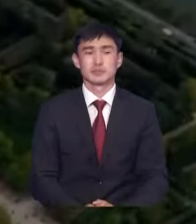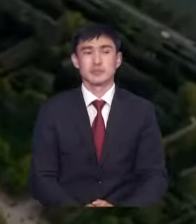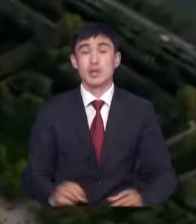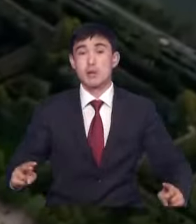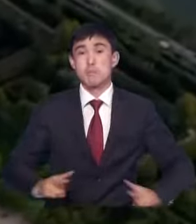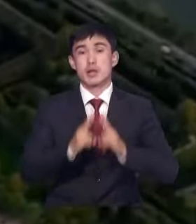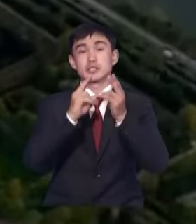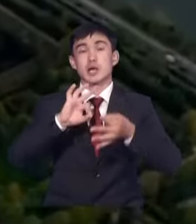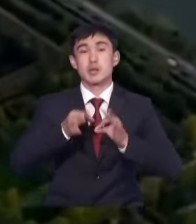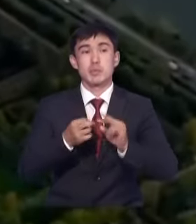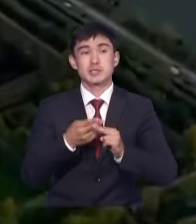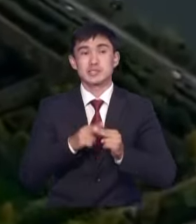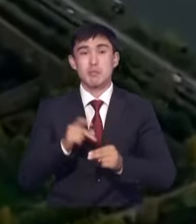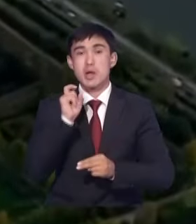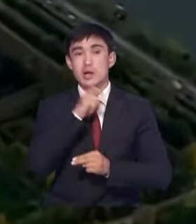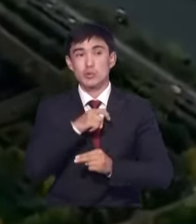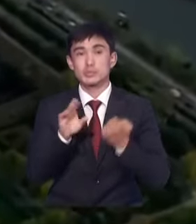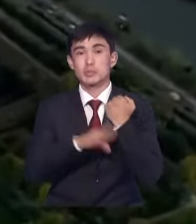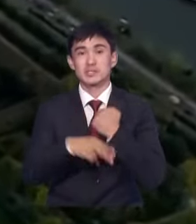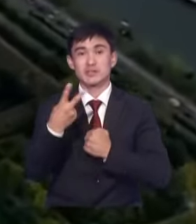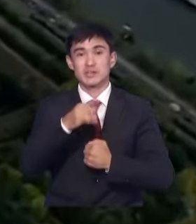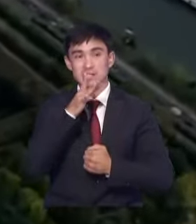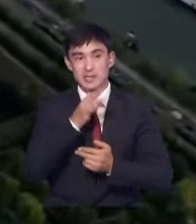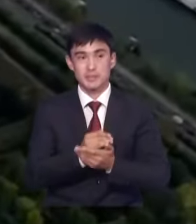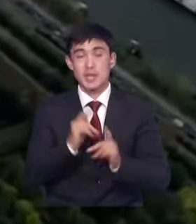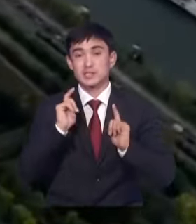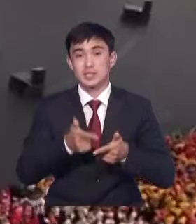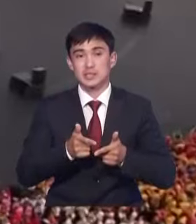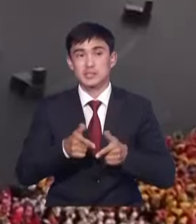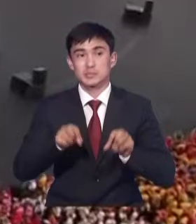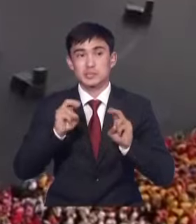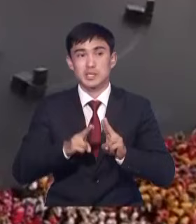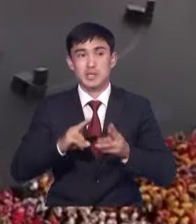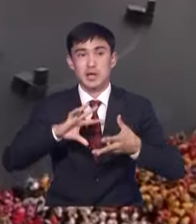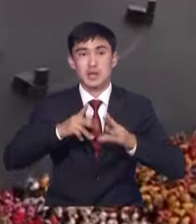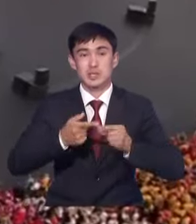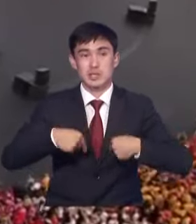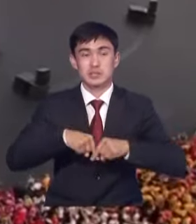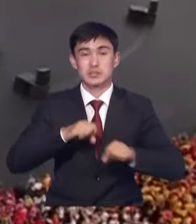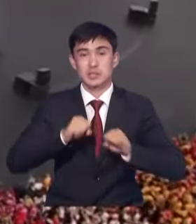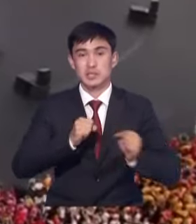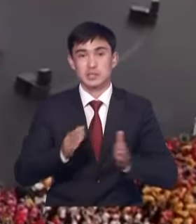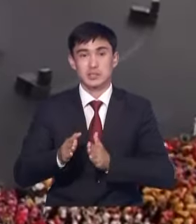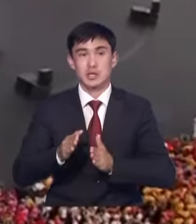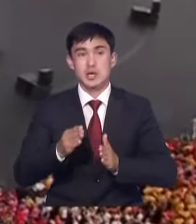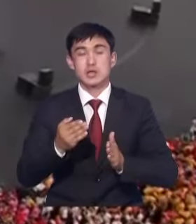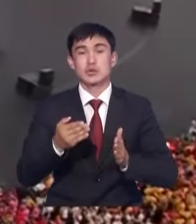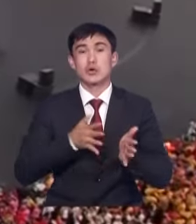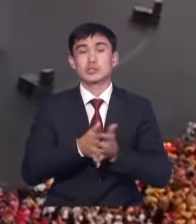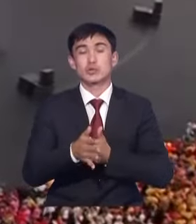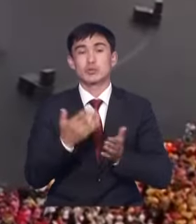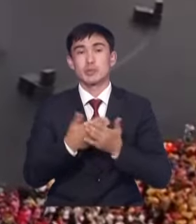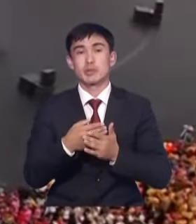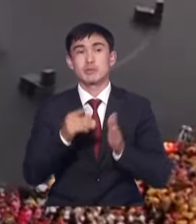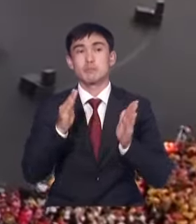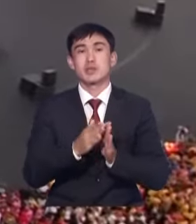Парижская Олимпиада стала самой экономной за последние 20 лет. Согласно аналитическому агентству Standard & Poor's, ее расходы